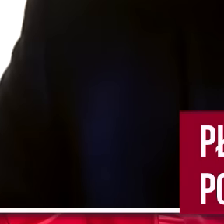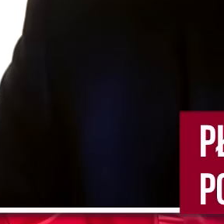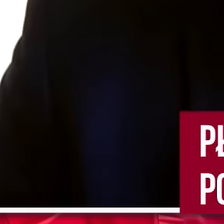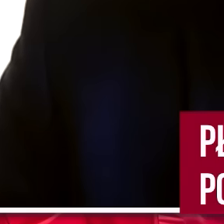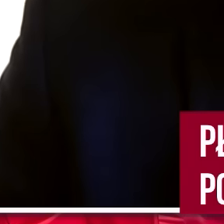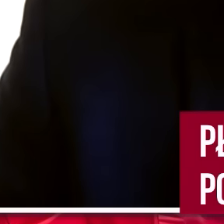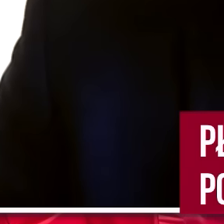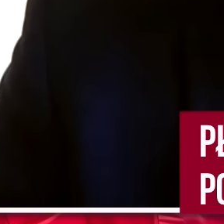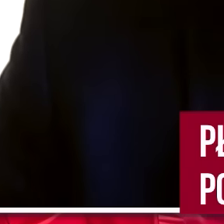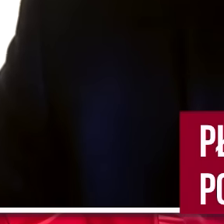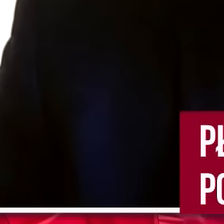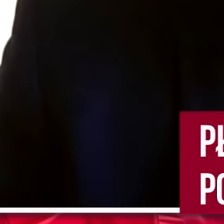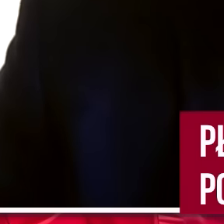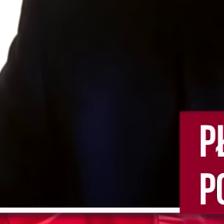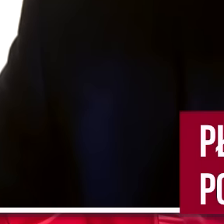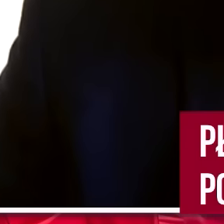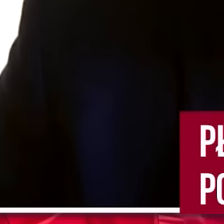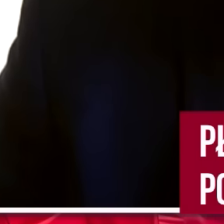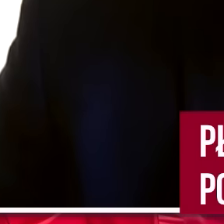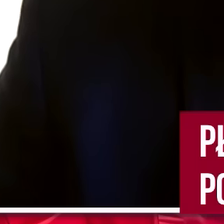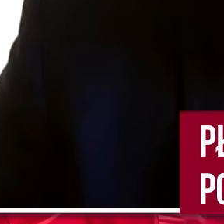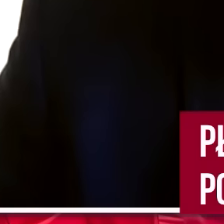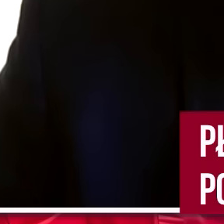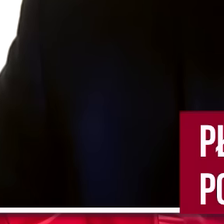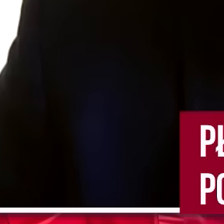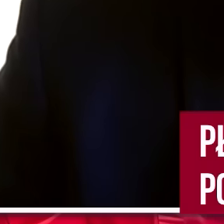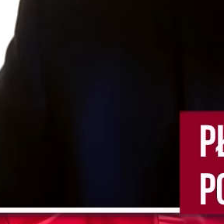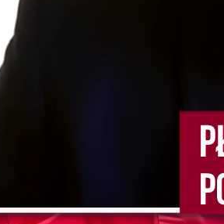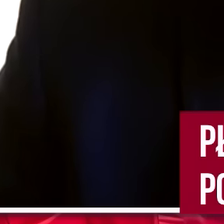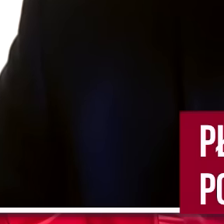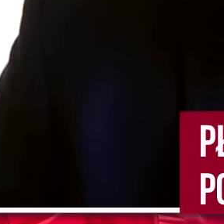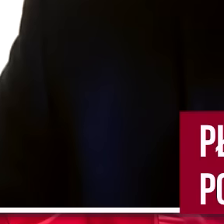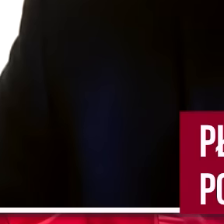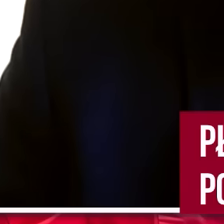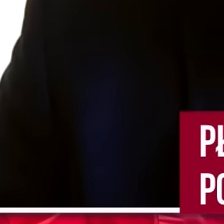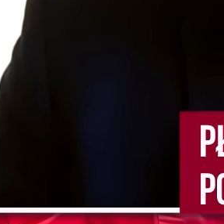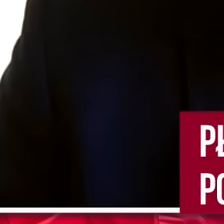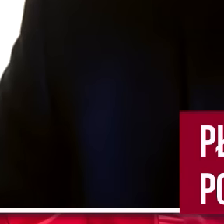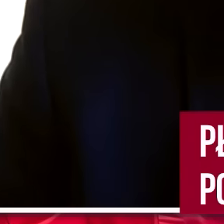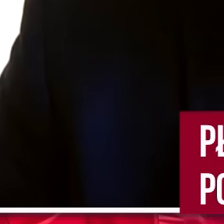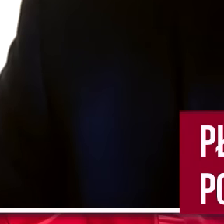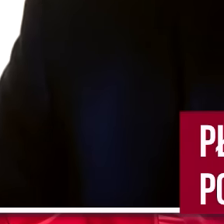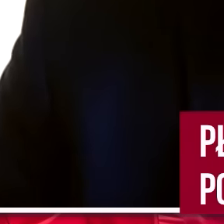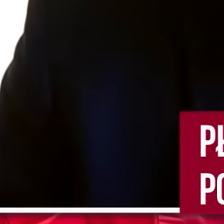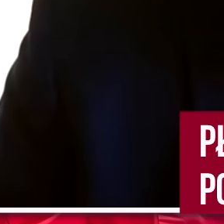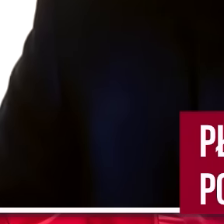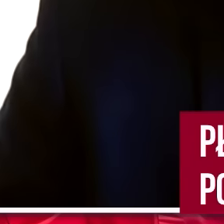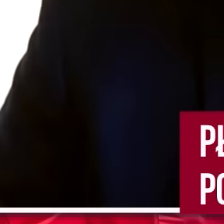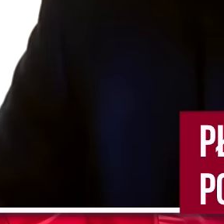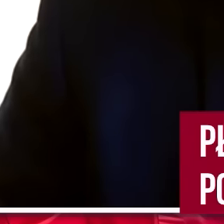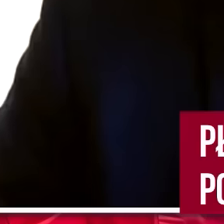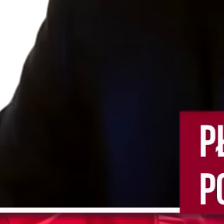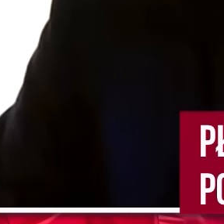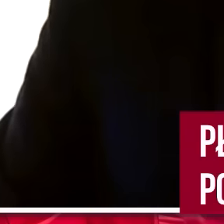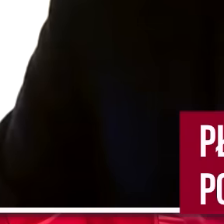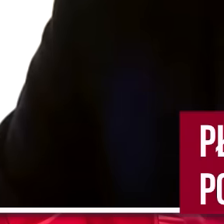rozjaśnienia zatargów mafijnych czy próby rozliczeń z nieuczciwymi kontrahentami którakolwiek ze stron